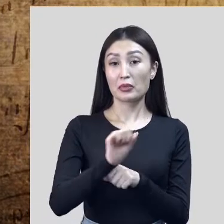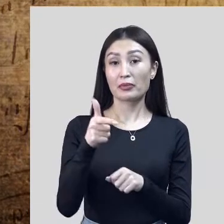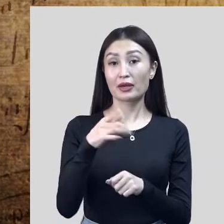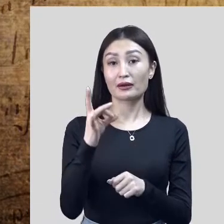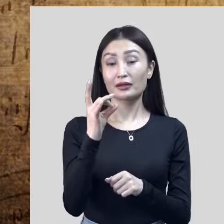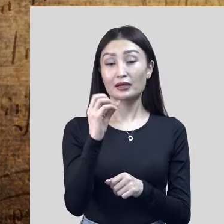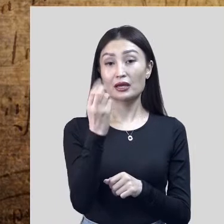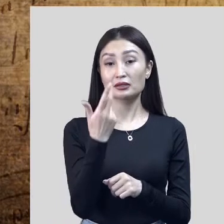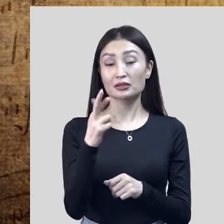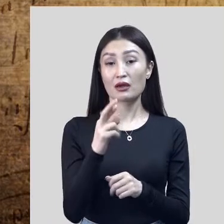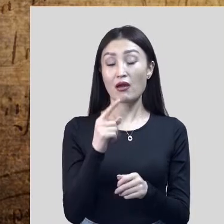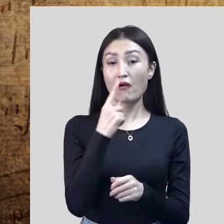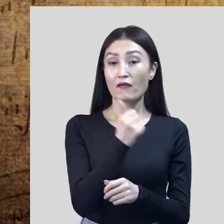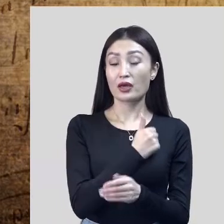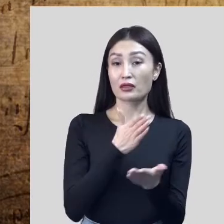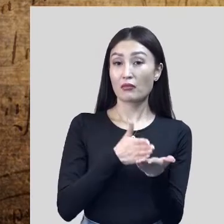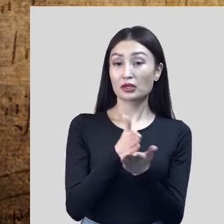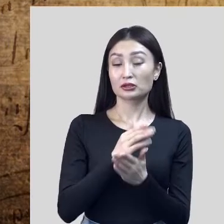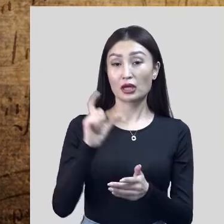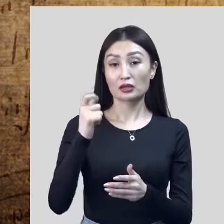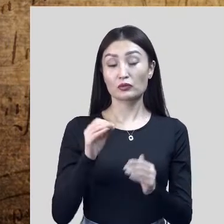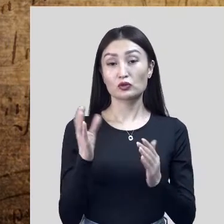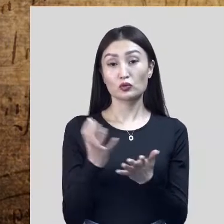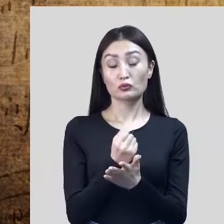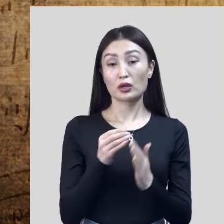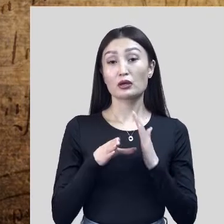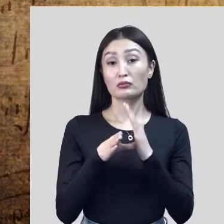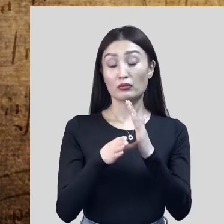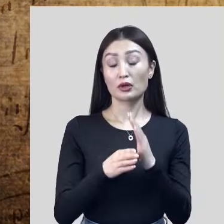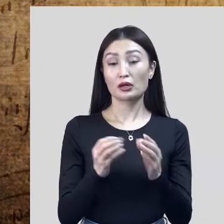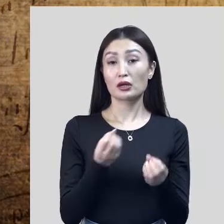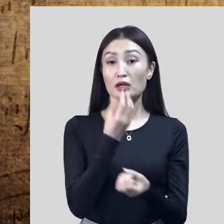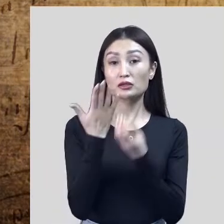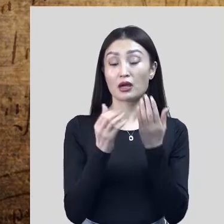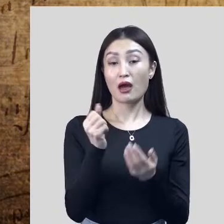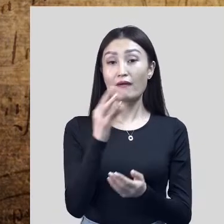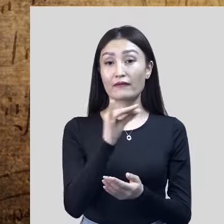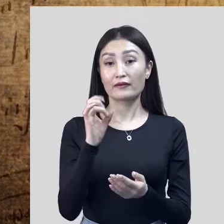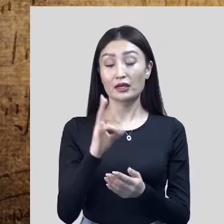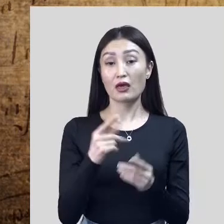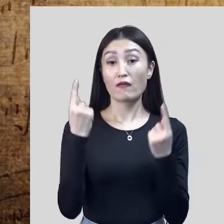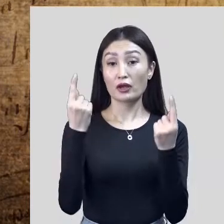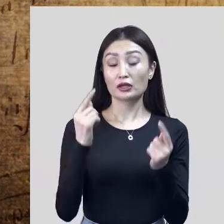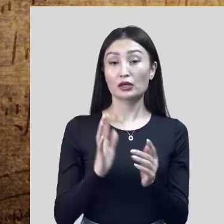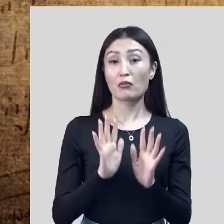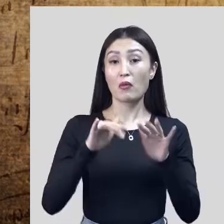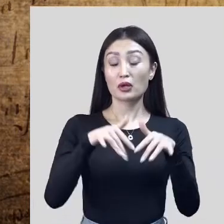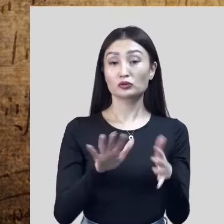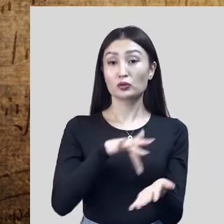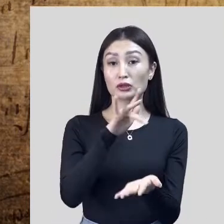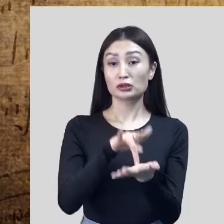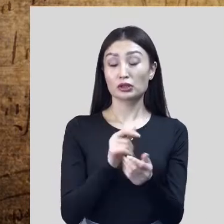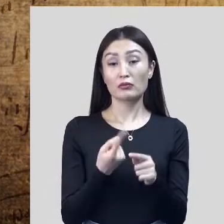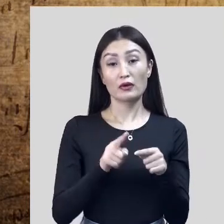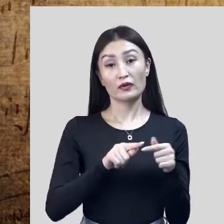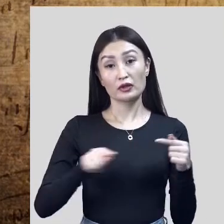Греции. Военно-политические и экономические успехи способствовали возвышению и расцвету Афин, который становится великой морской державой. В